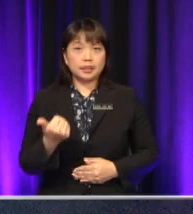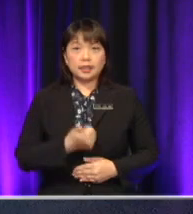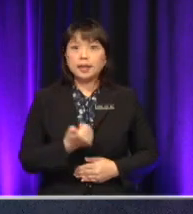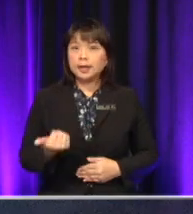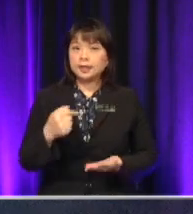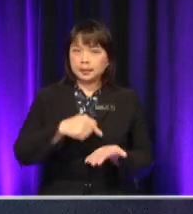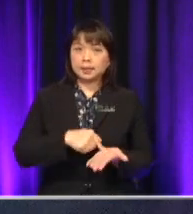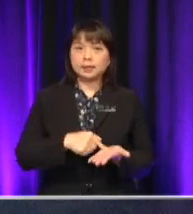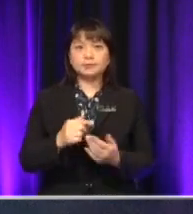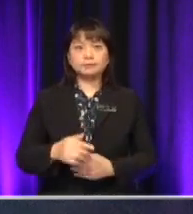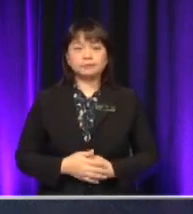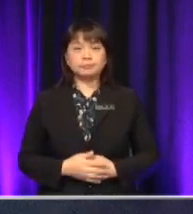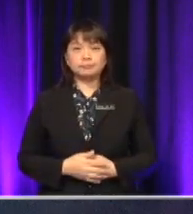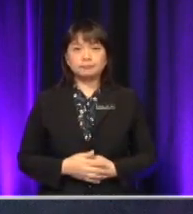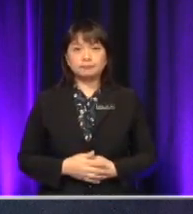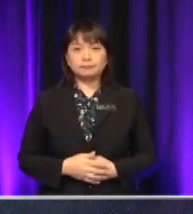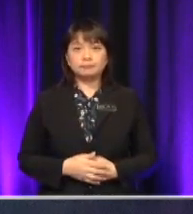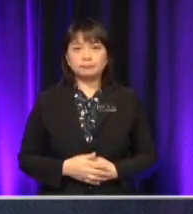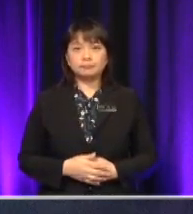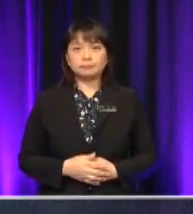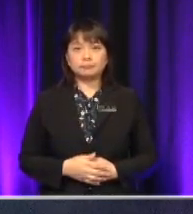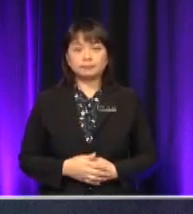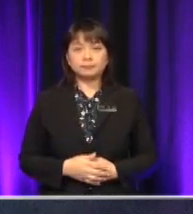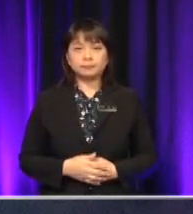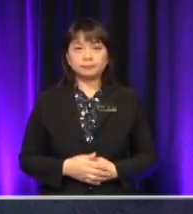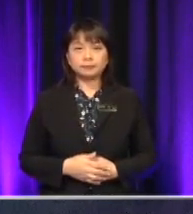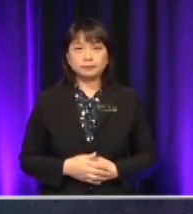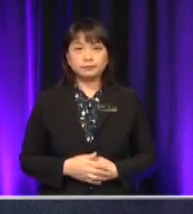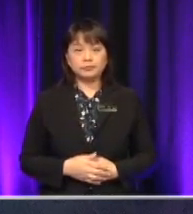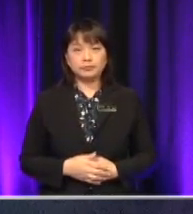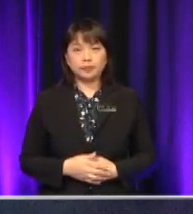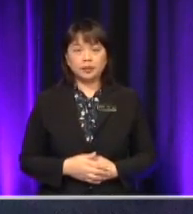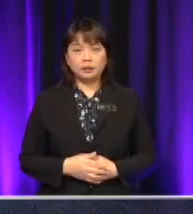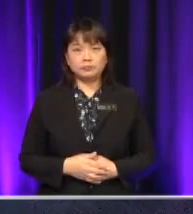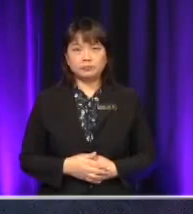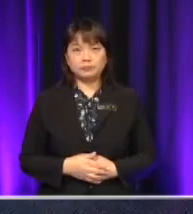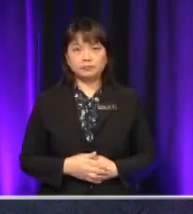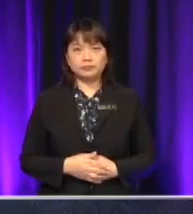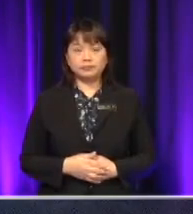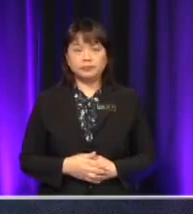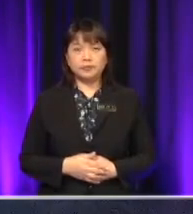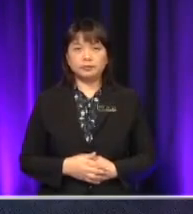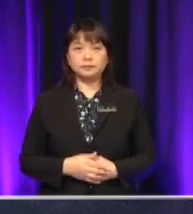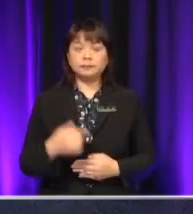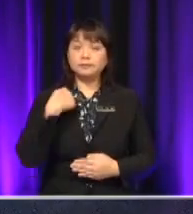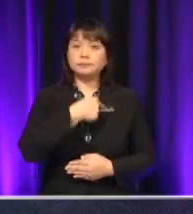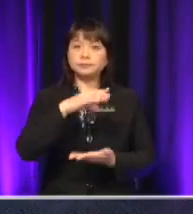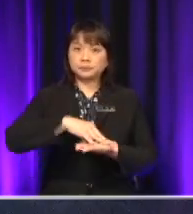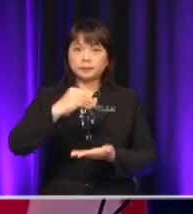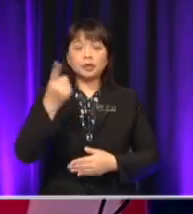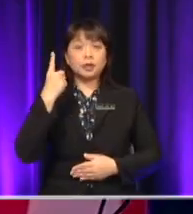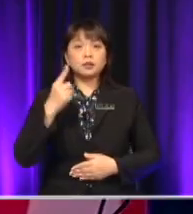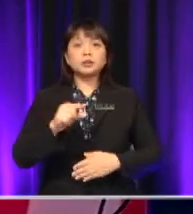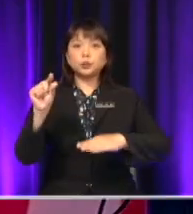Boleh, cikgu. Seperti biasa. Masuk dulu kat sini. Saya akan ke belakang. Kita masuk dalam kelas. Alright, okey. Jadi kita belajar dulu penggunaan alat